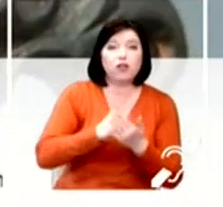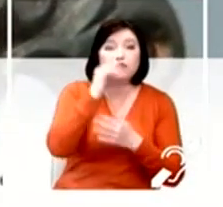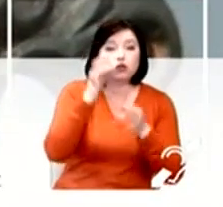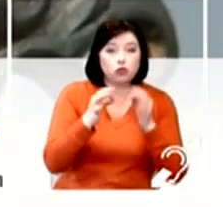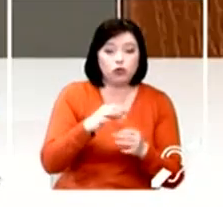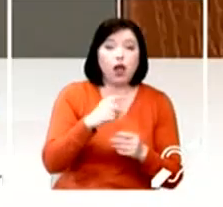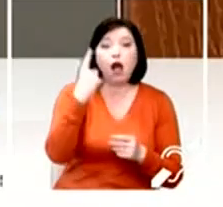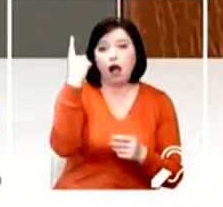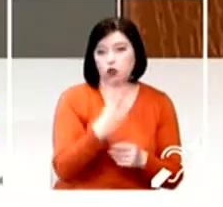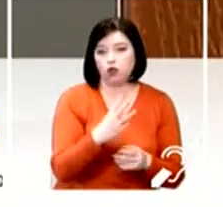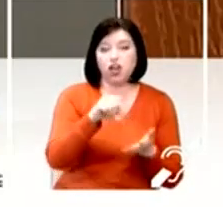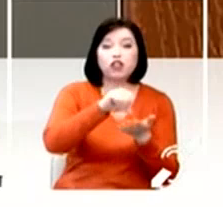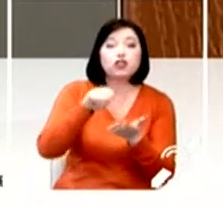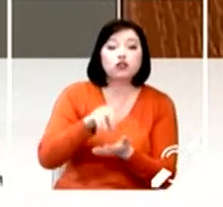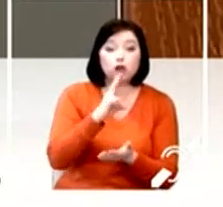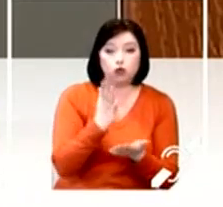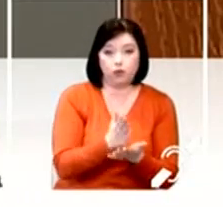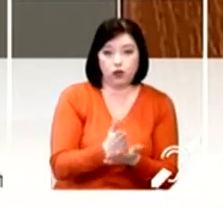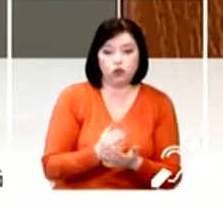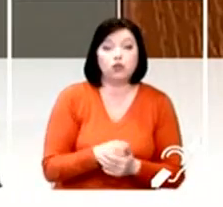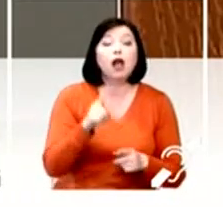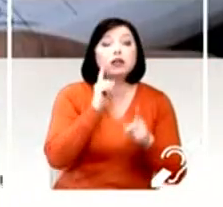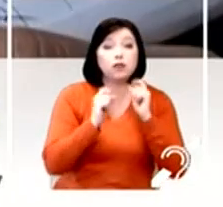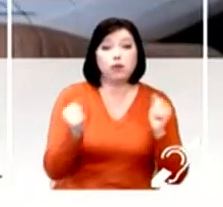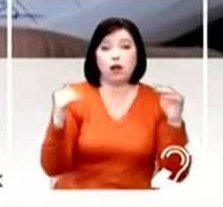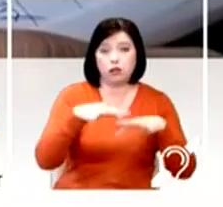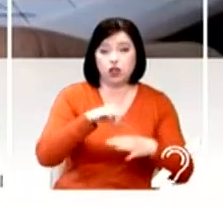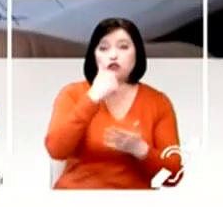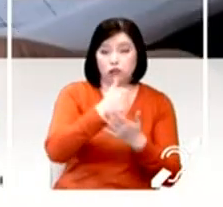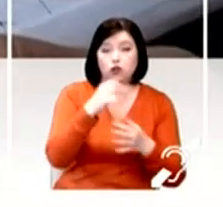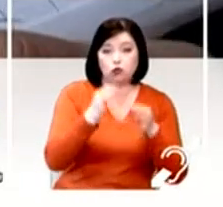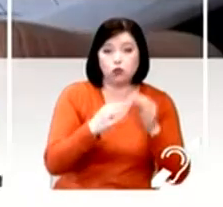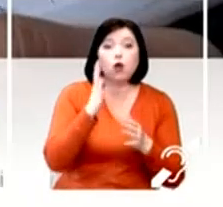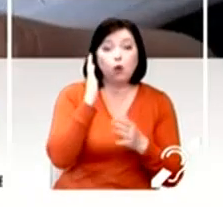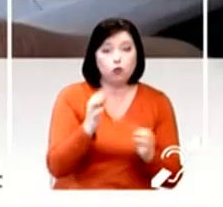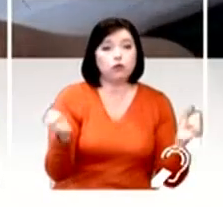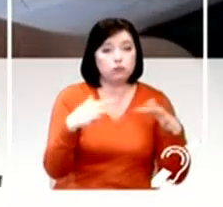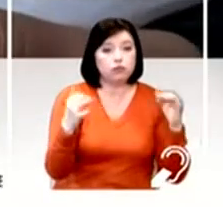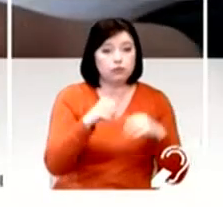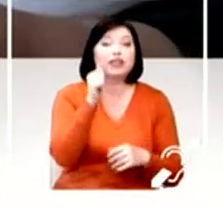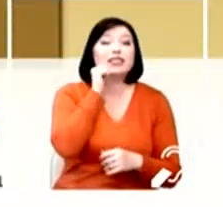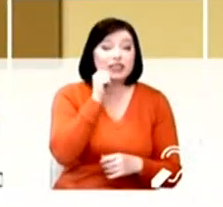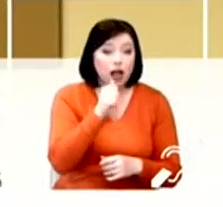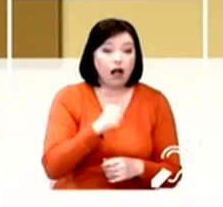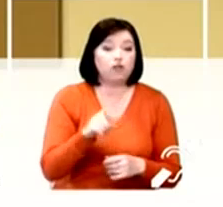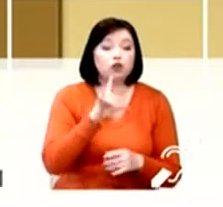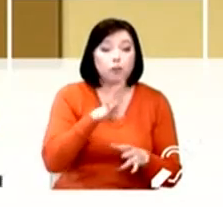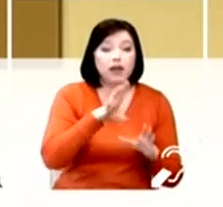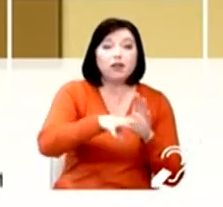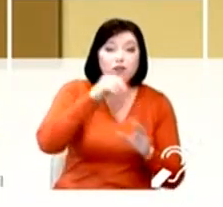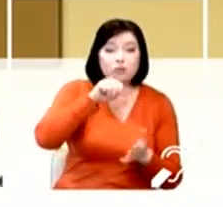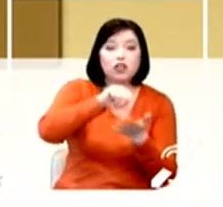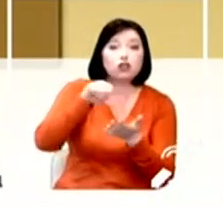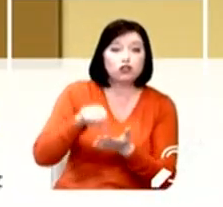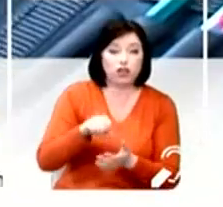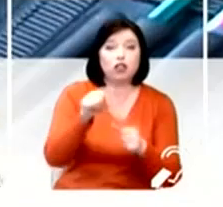cu votul la o treime din numărul celor prezenți. Adunarea generală a judecătorilor urmează să fie convocată mâine pentru a fi aleși membrii